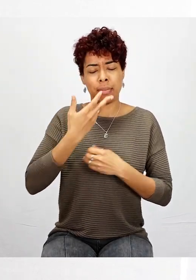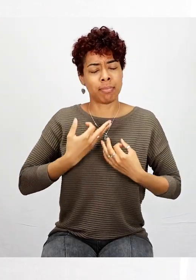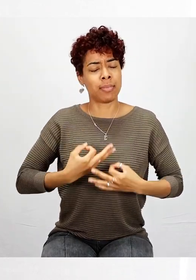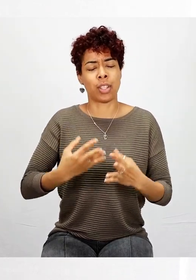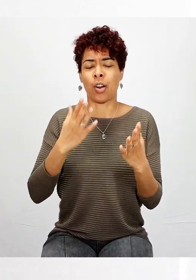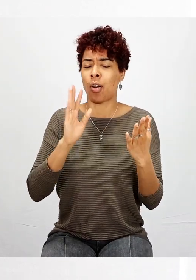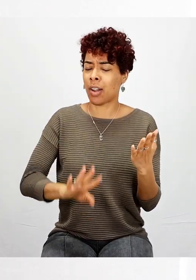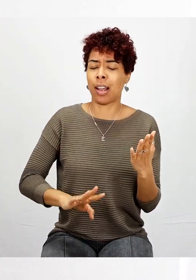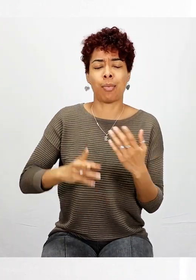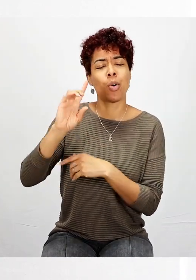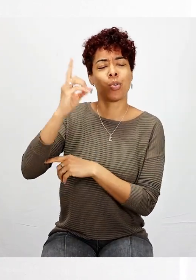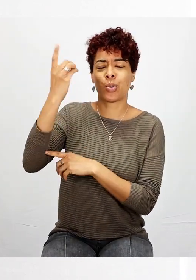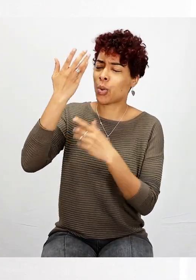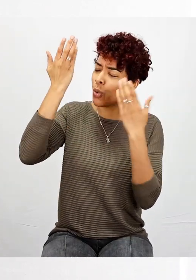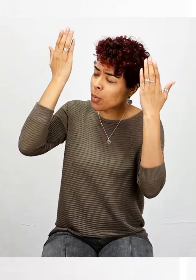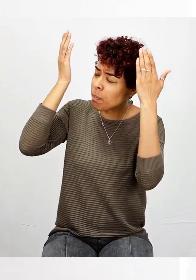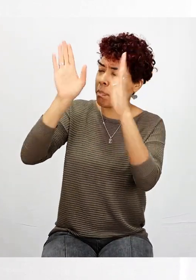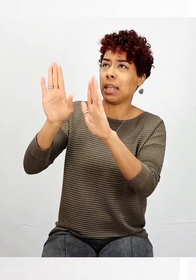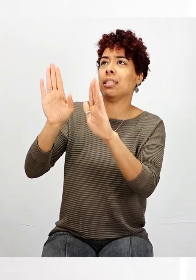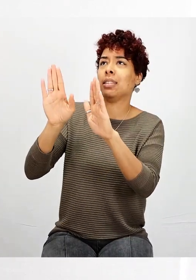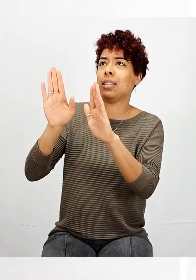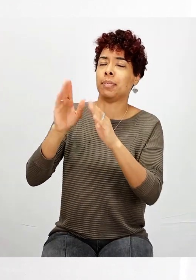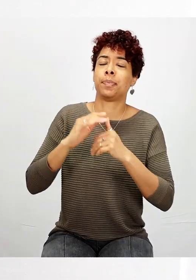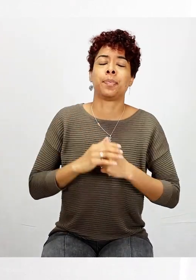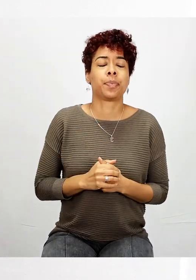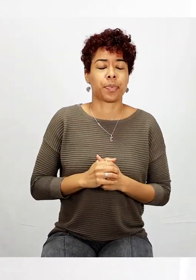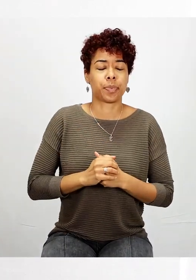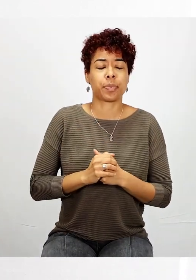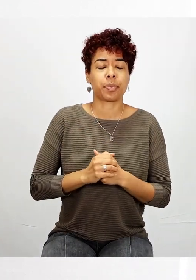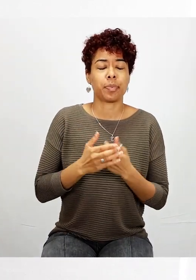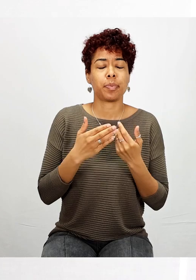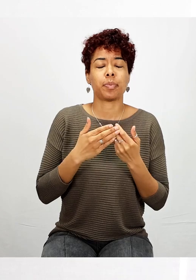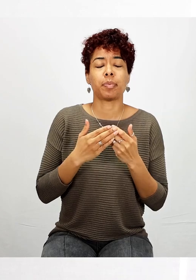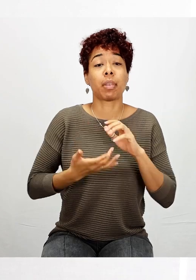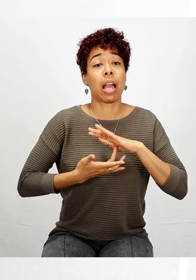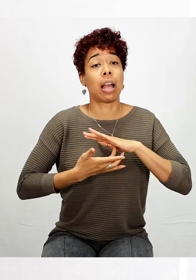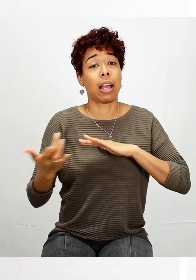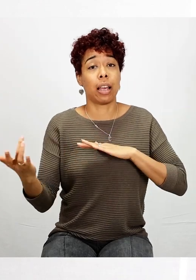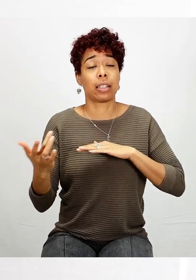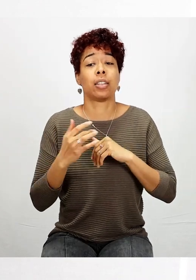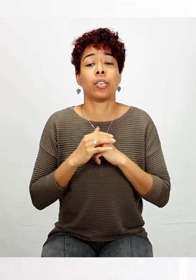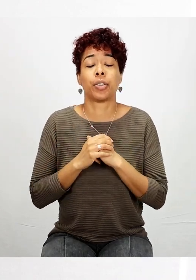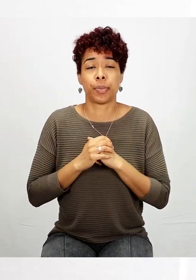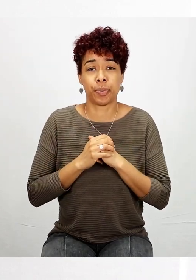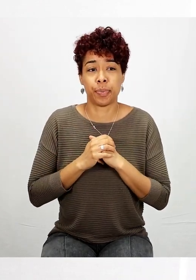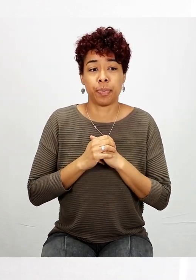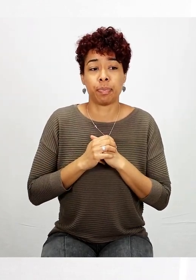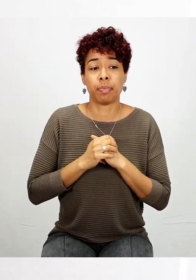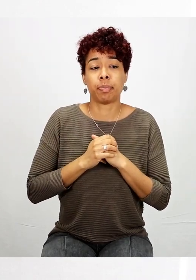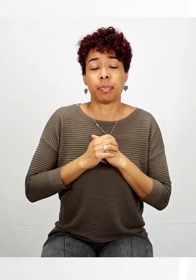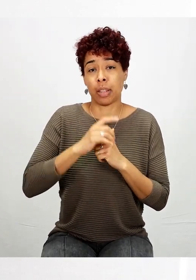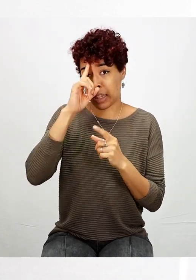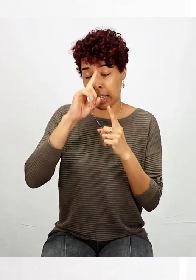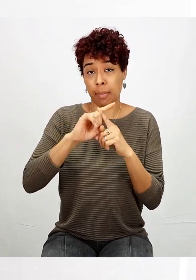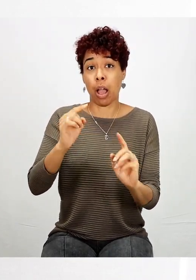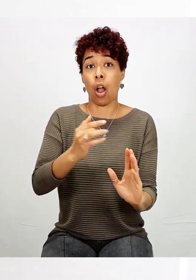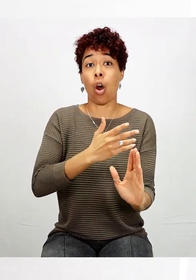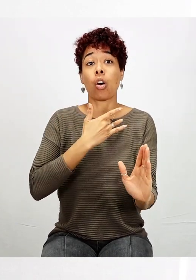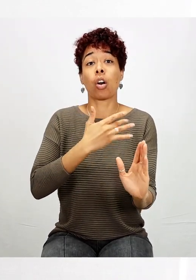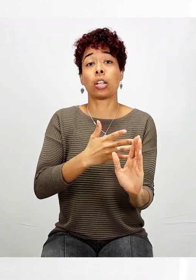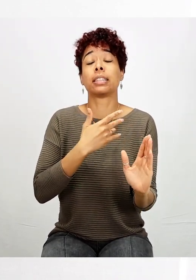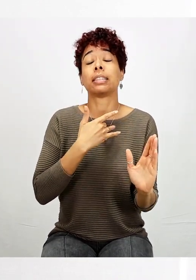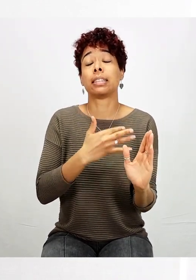« Je bénirai Dieu dans ce temps-là ». Exode chapitre 15, versets 1 à 2. Ça parle du cantique qui va être élevé